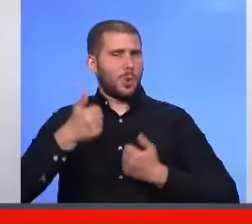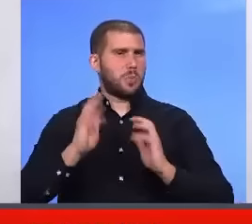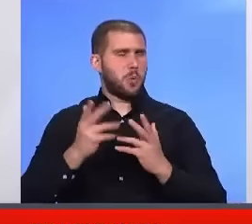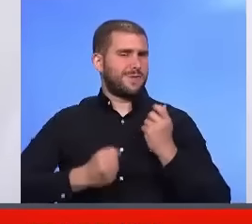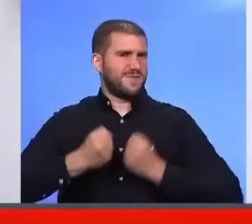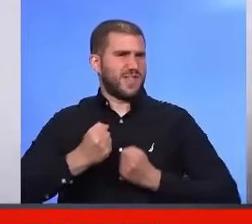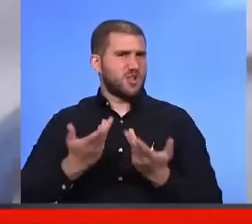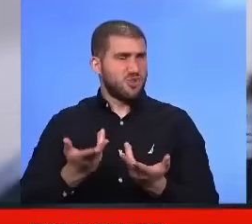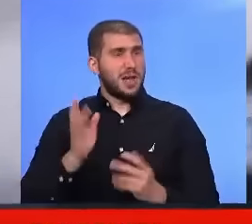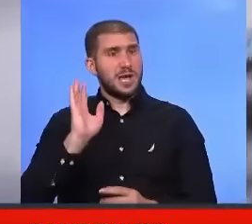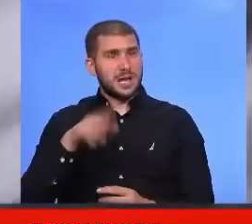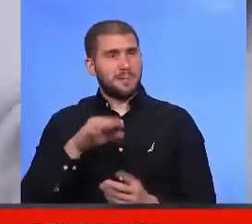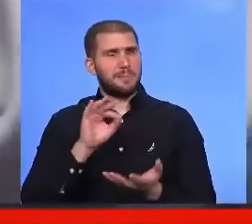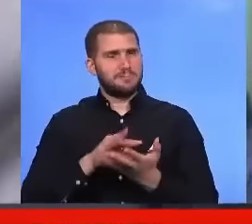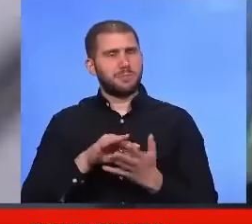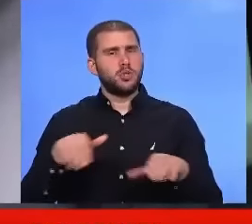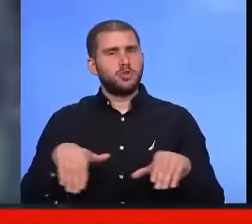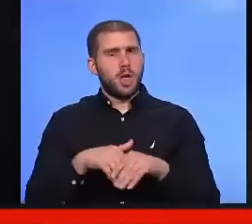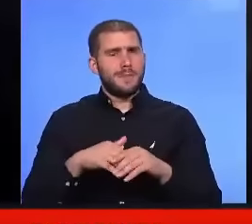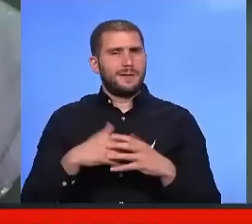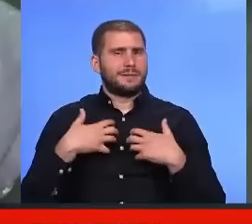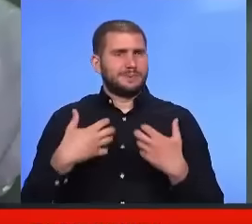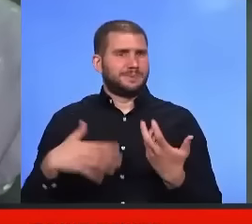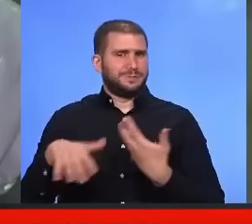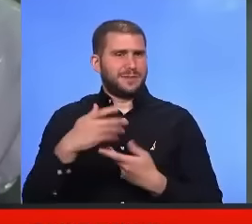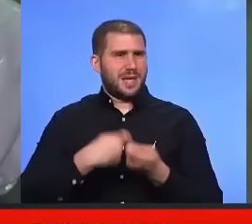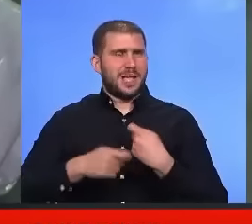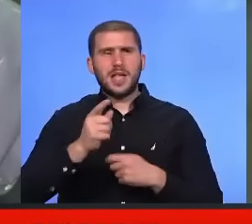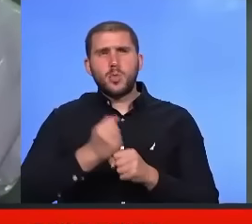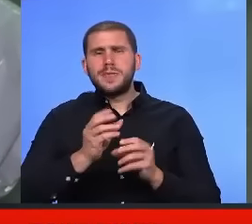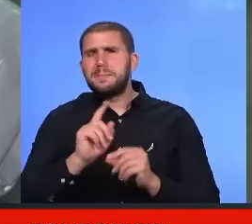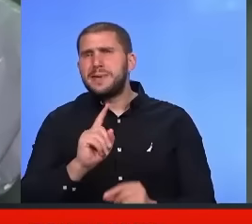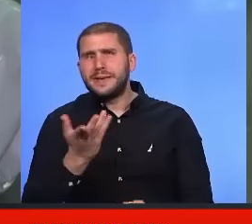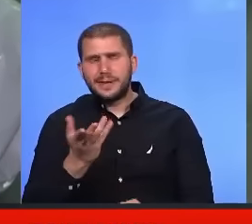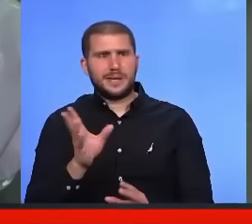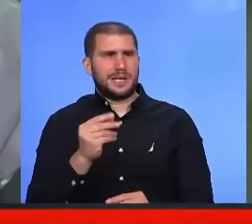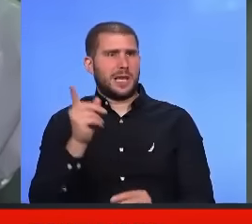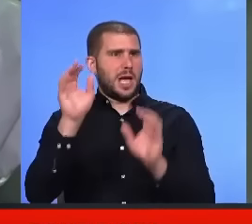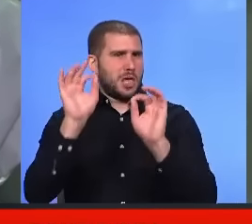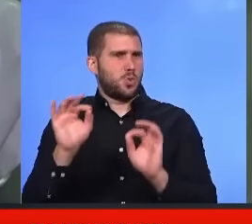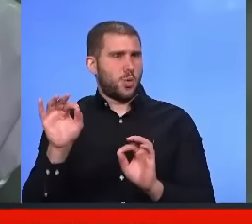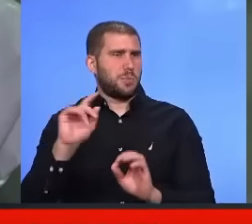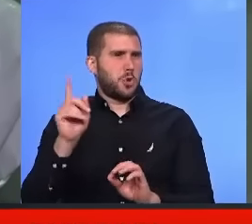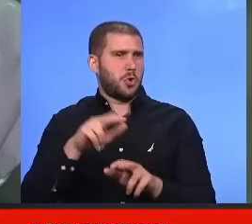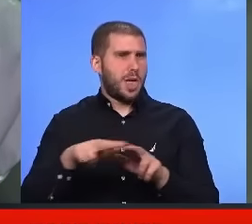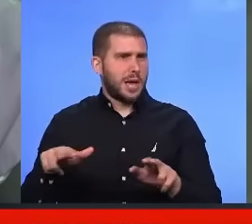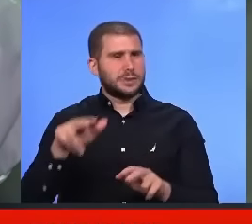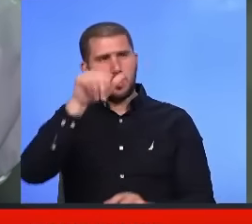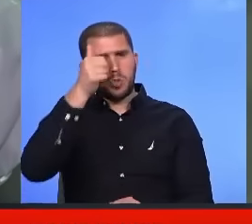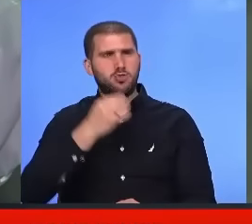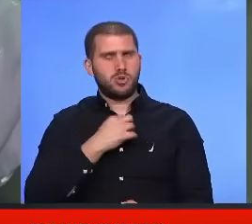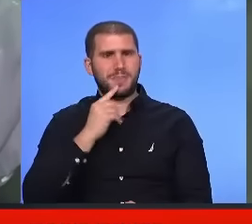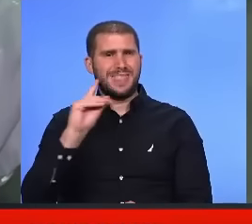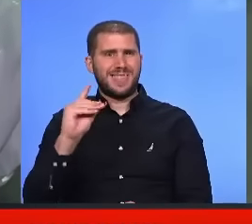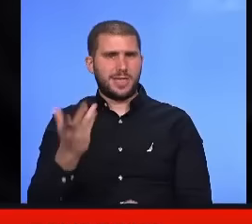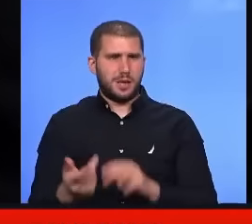מאוד, גם בעיתות של שלום וסגסוג כלכלי. מי אתה עובד בעיקר? קודם כל בחנויות רחוב בכל הארץ, תחת המותג שלי